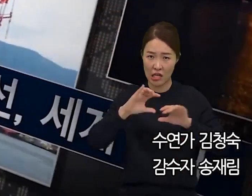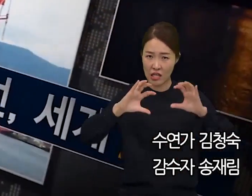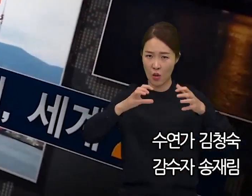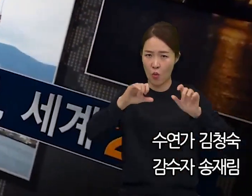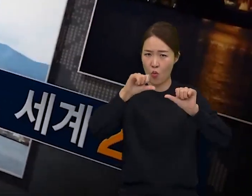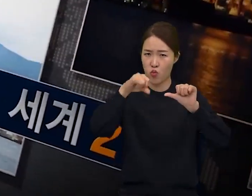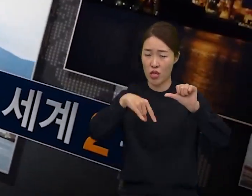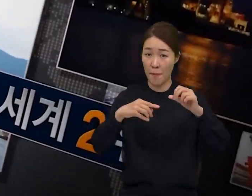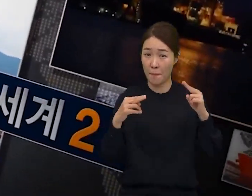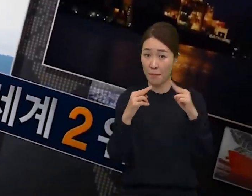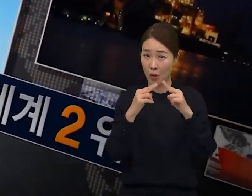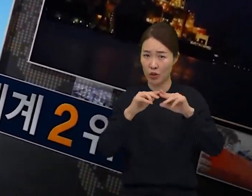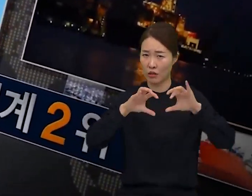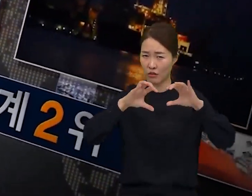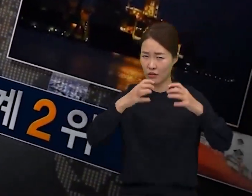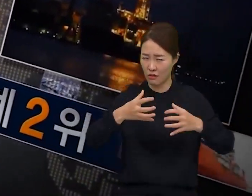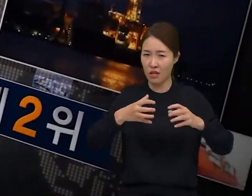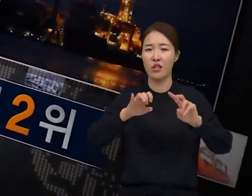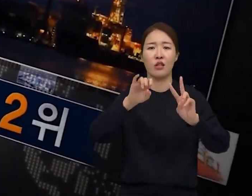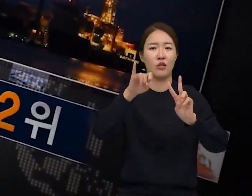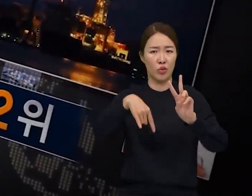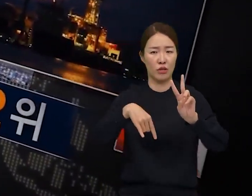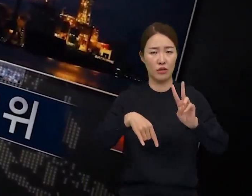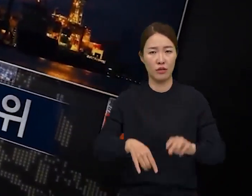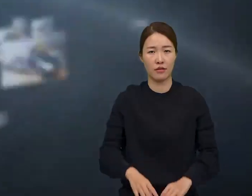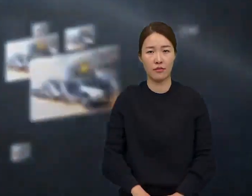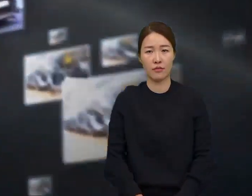조선 부문 세계 2위,